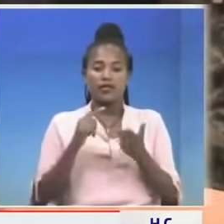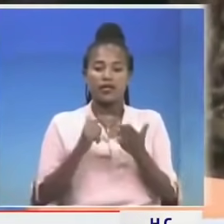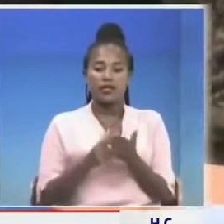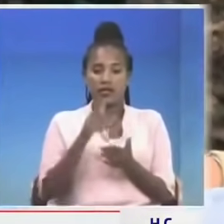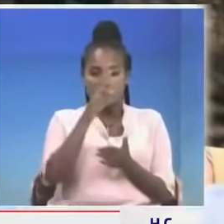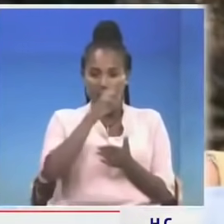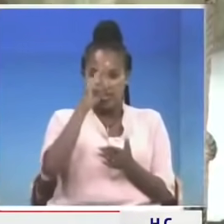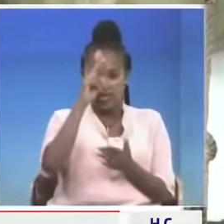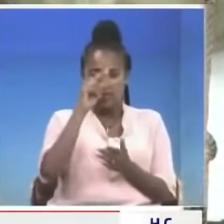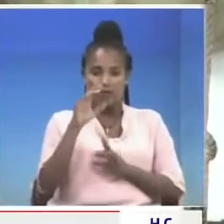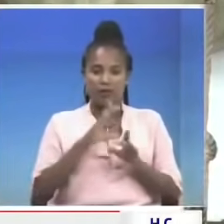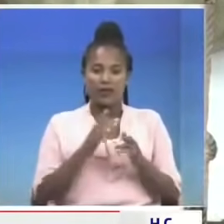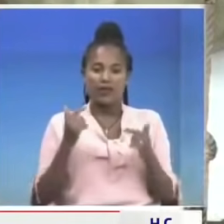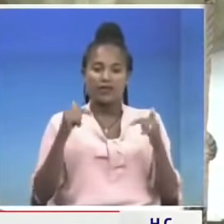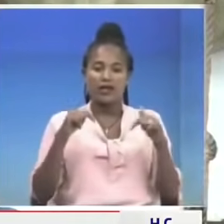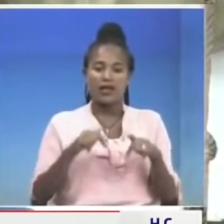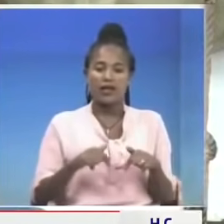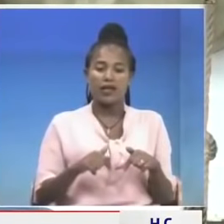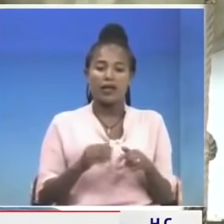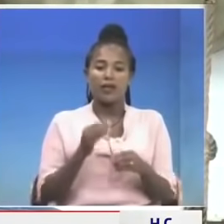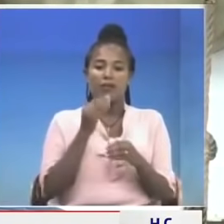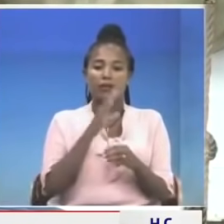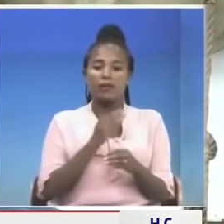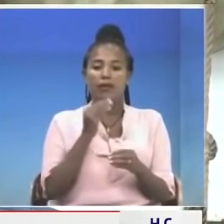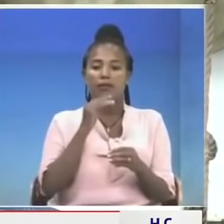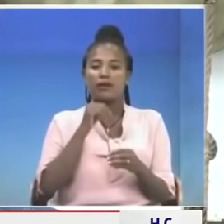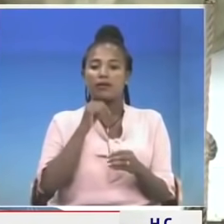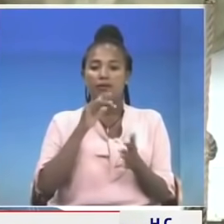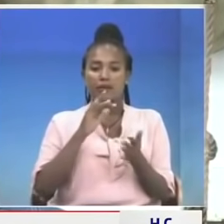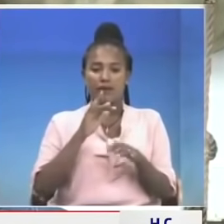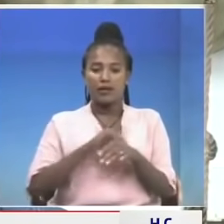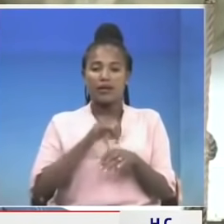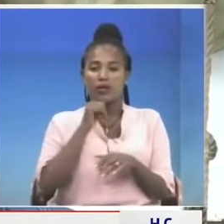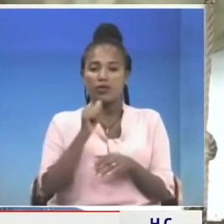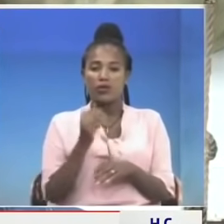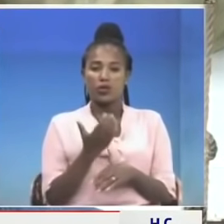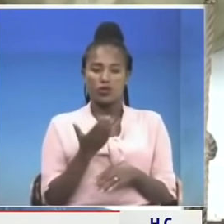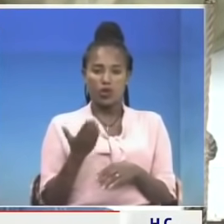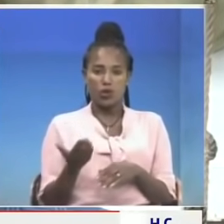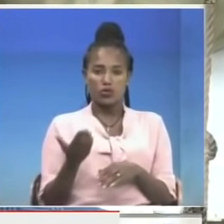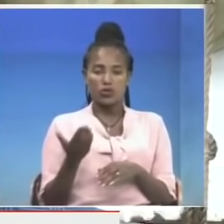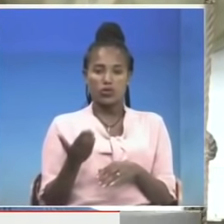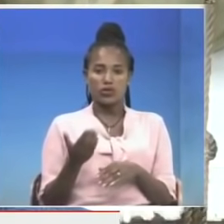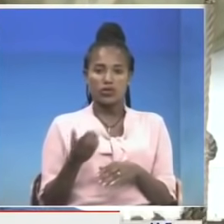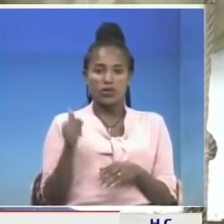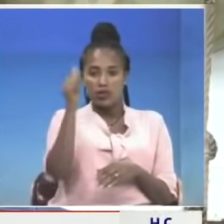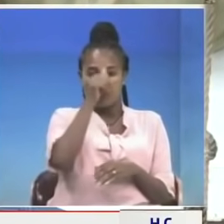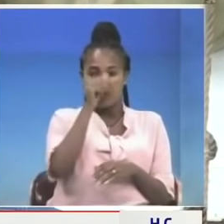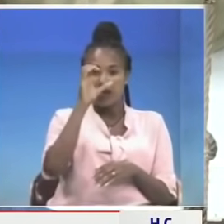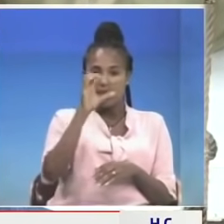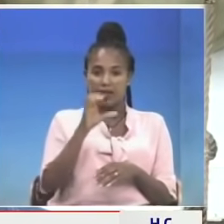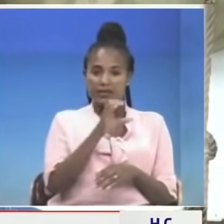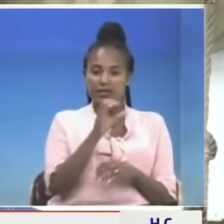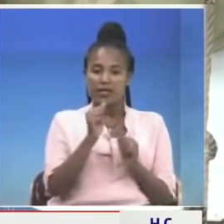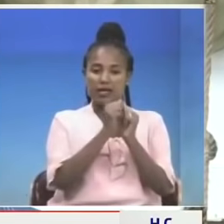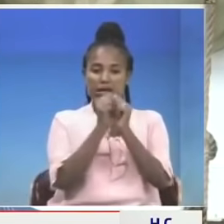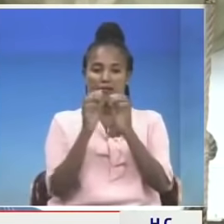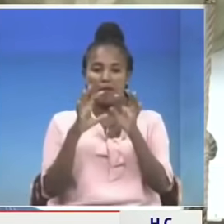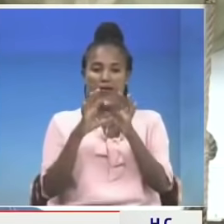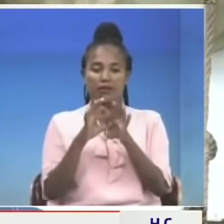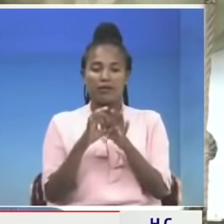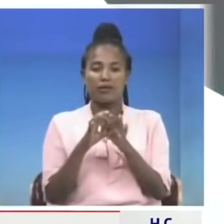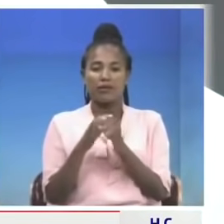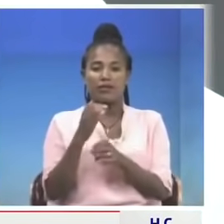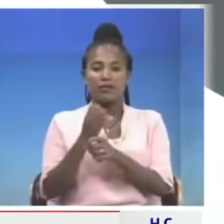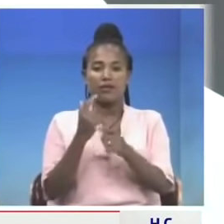ምክንያት በማድረግ ዛሬ ምግብና ምግብ ነክ ያልሆኑ ቁሳቁሶችን ከኢትዮጵያ ቀይ መስቀል ጋር በመተባበር ይዘን